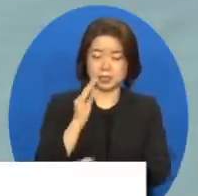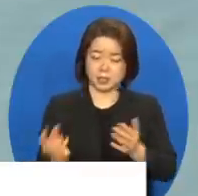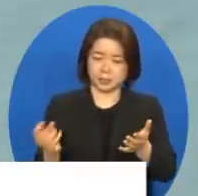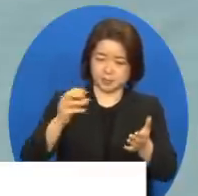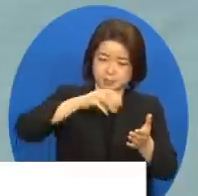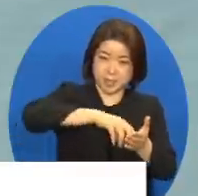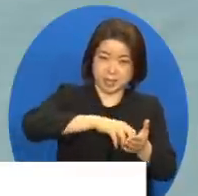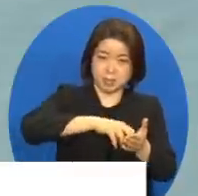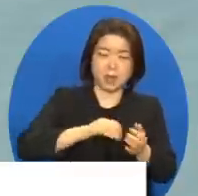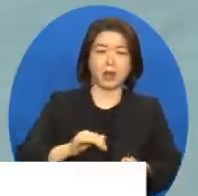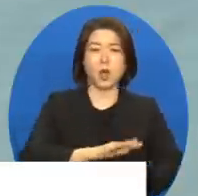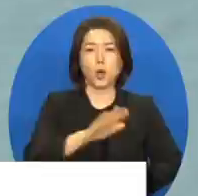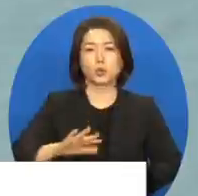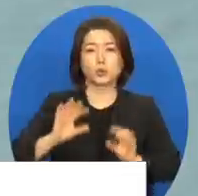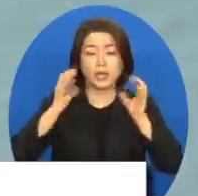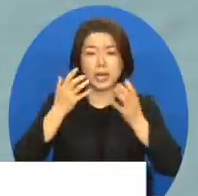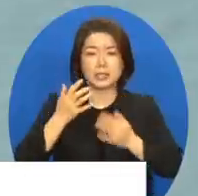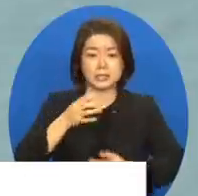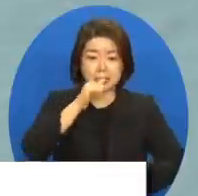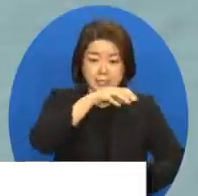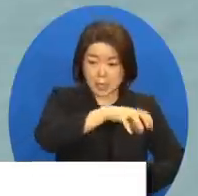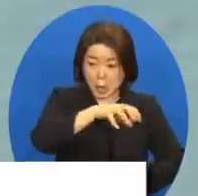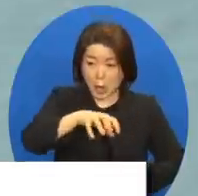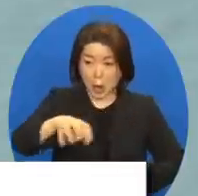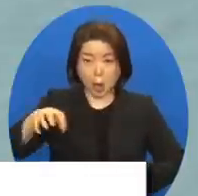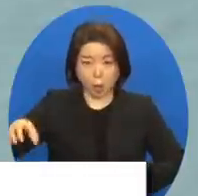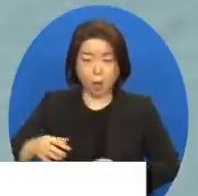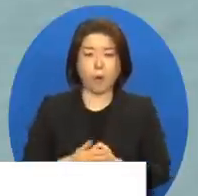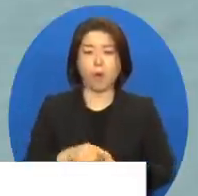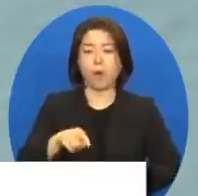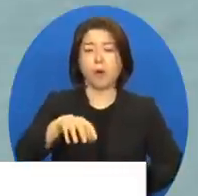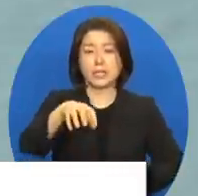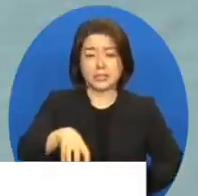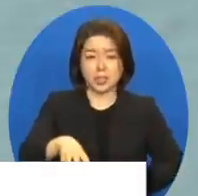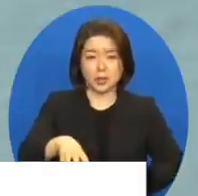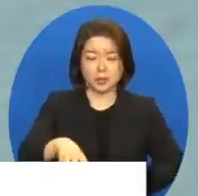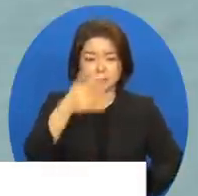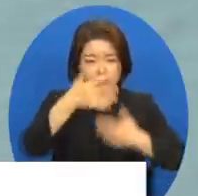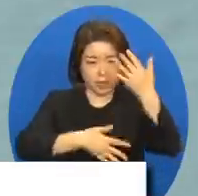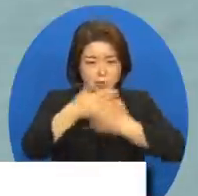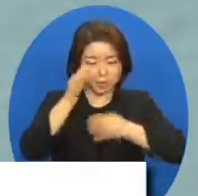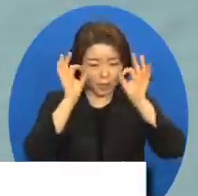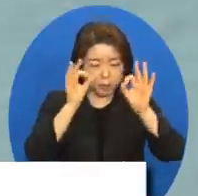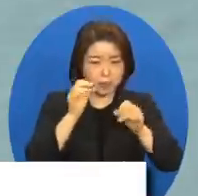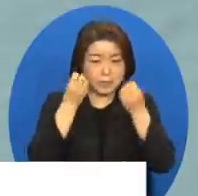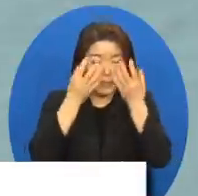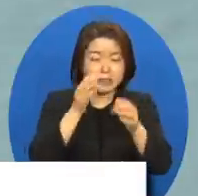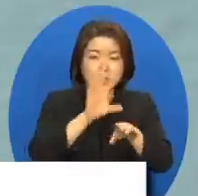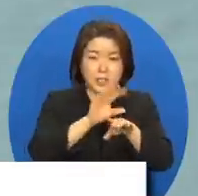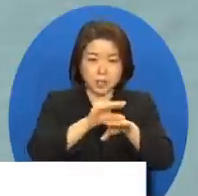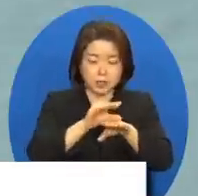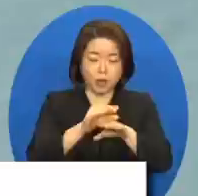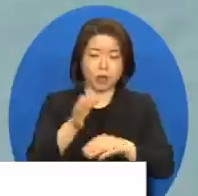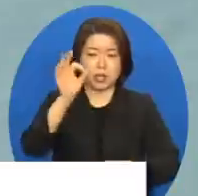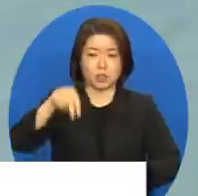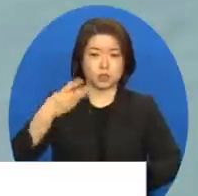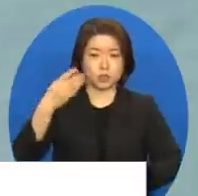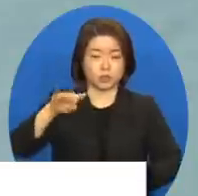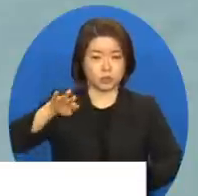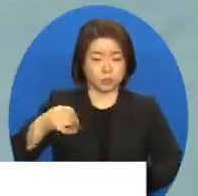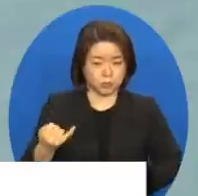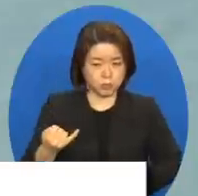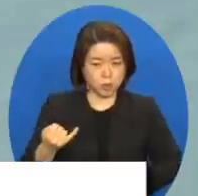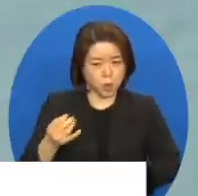담아서 우리 아이들이 있는 곳으로 거기서 그 아이들이 영상으로, 생방송으로, 유튜브로 볼 수 있게 해줄